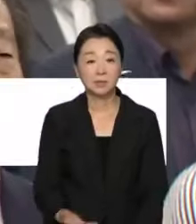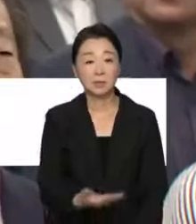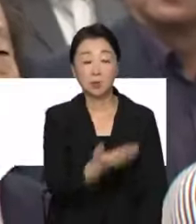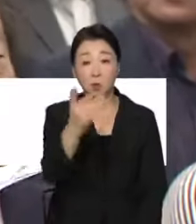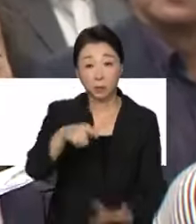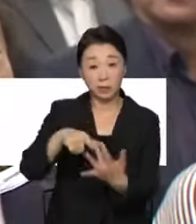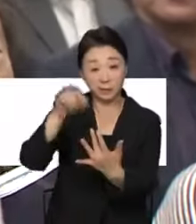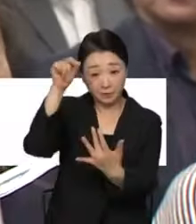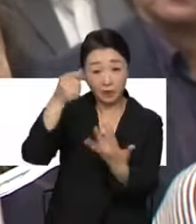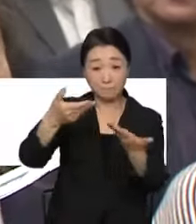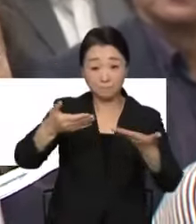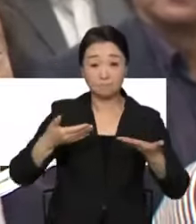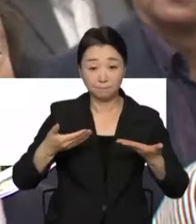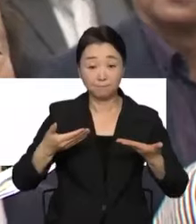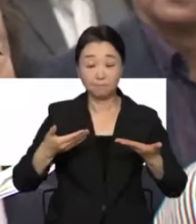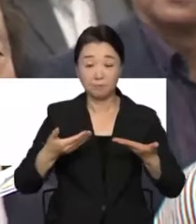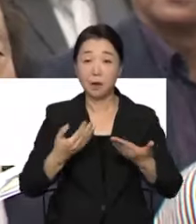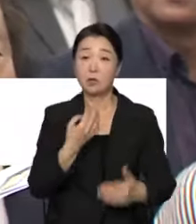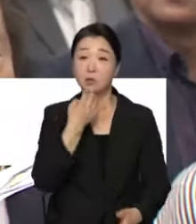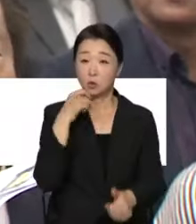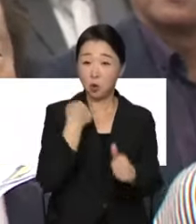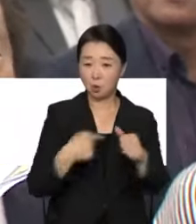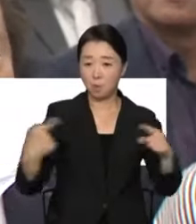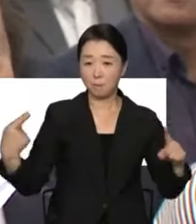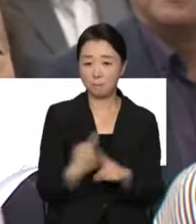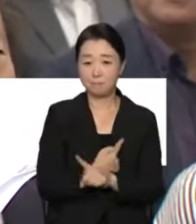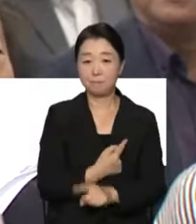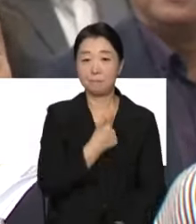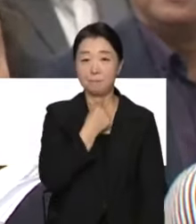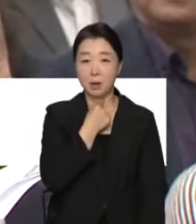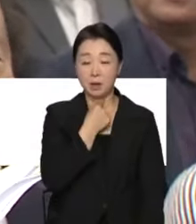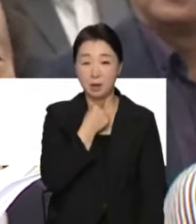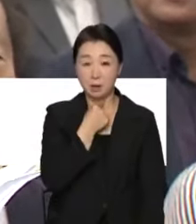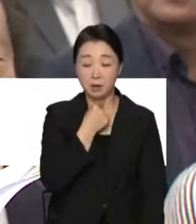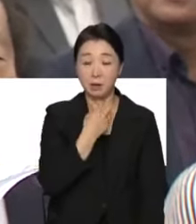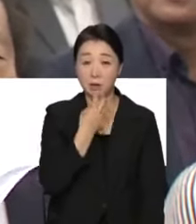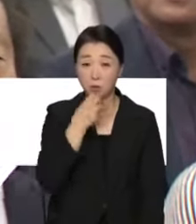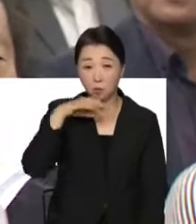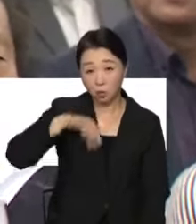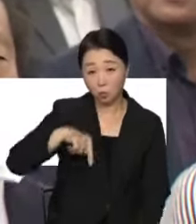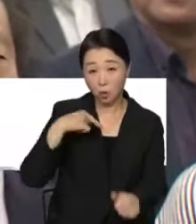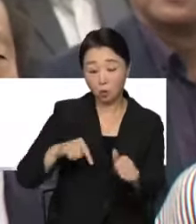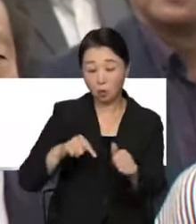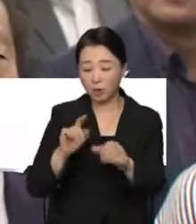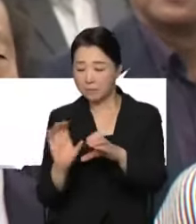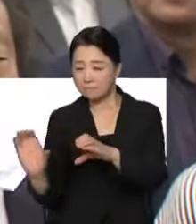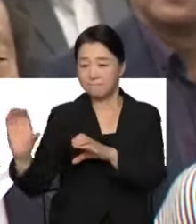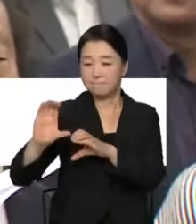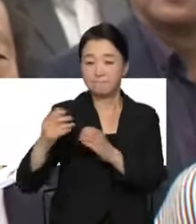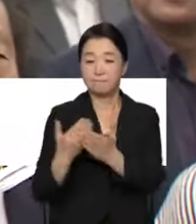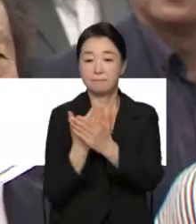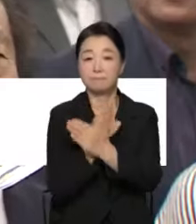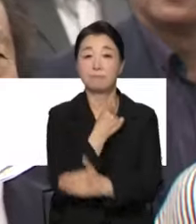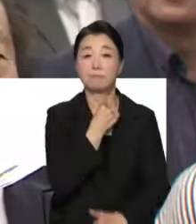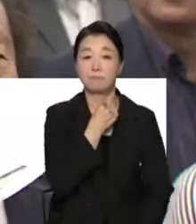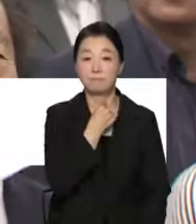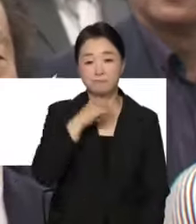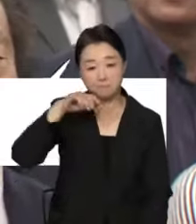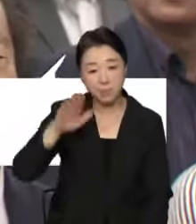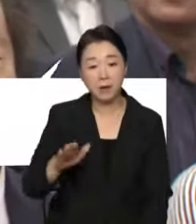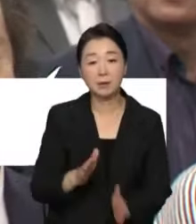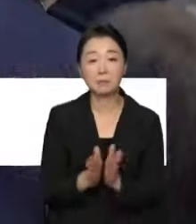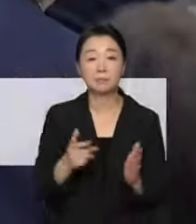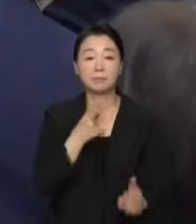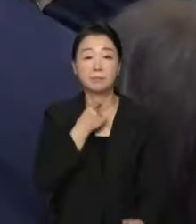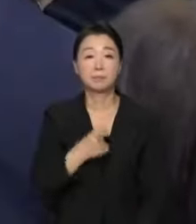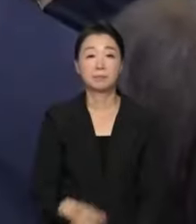선택이 서울교육을 바꾸고 서울교육을 한 단계 더 진전시키는 첫걸음이 될